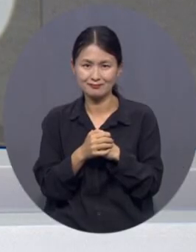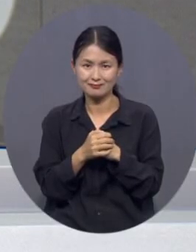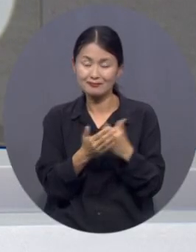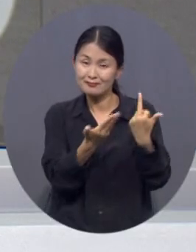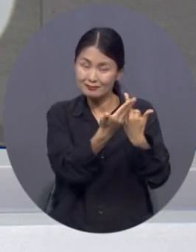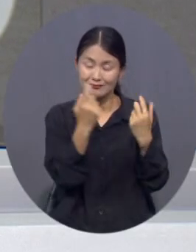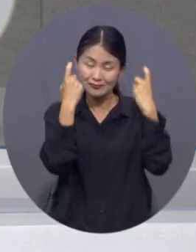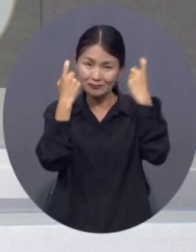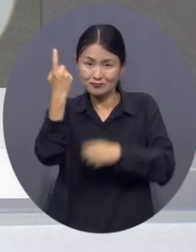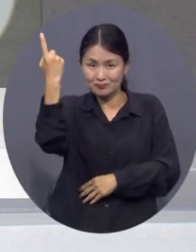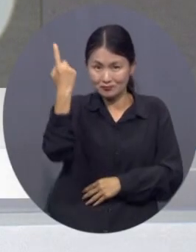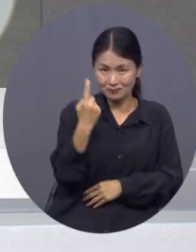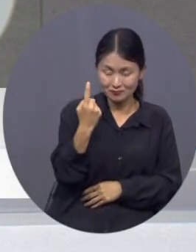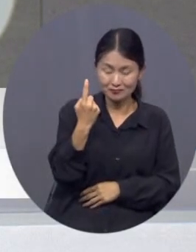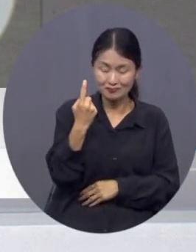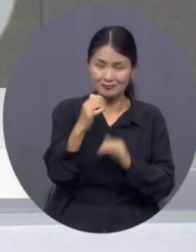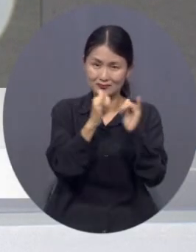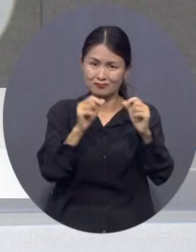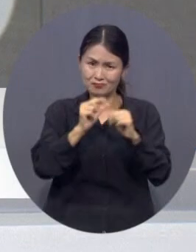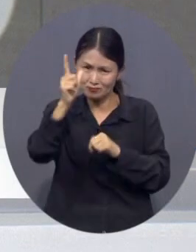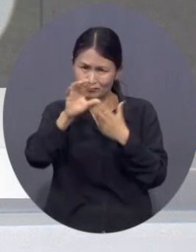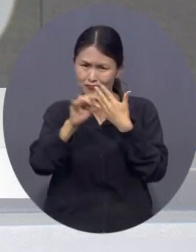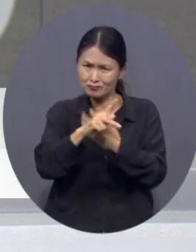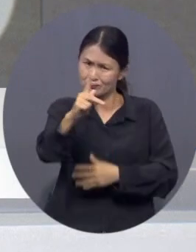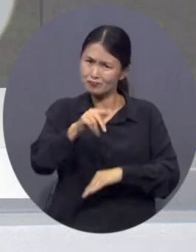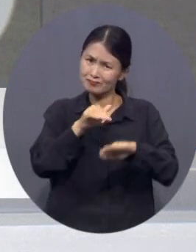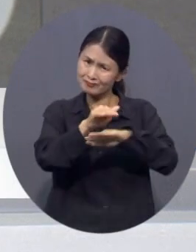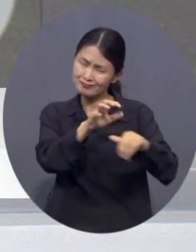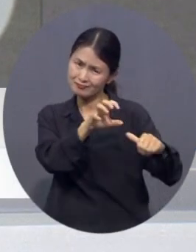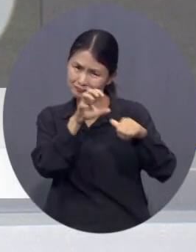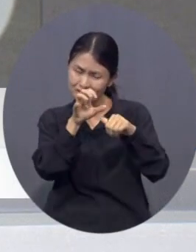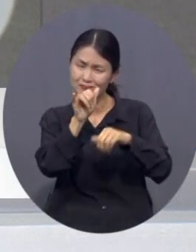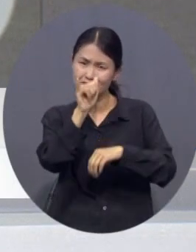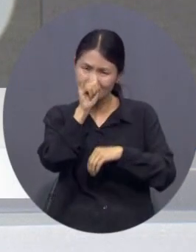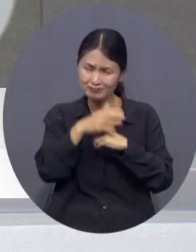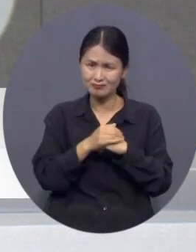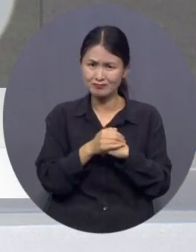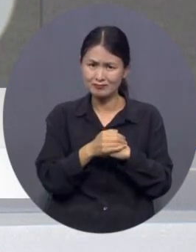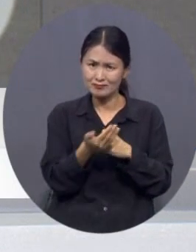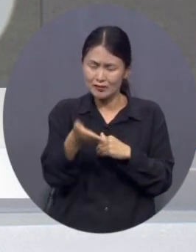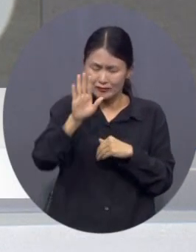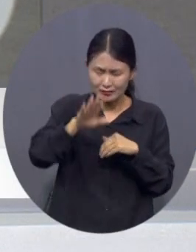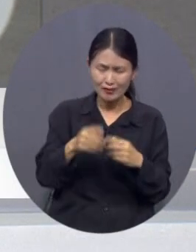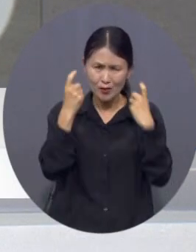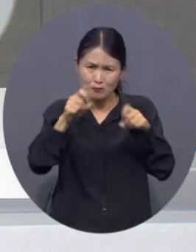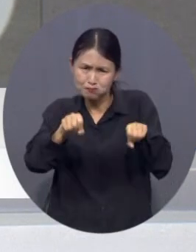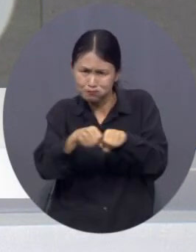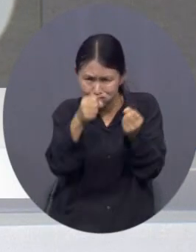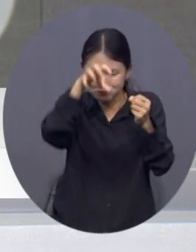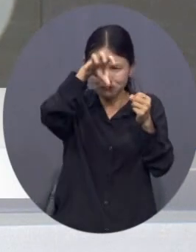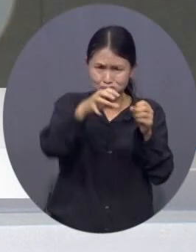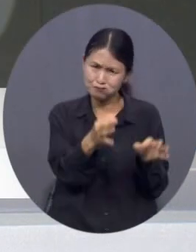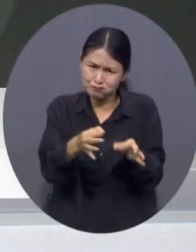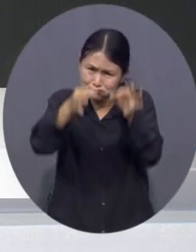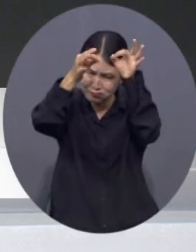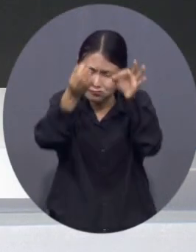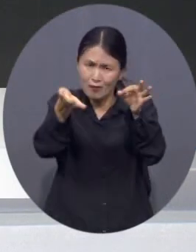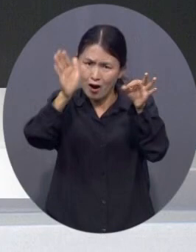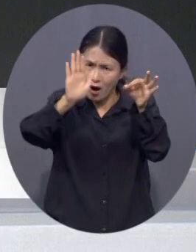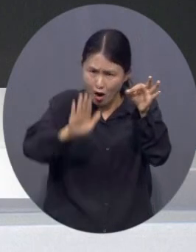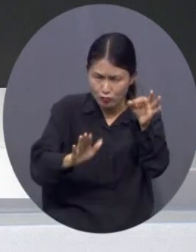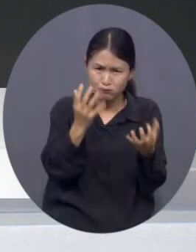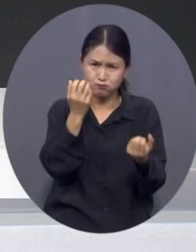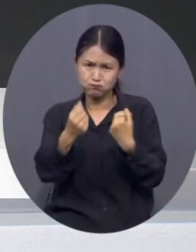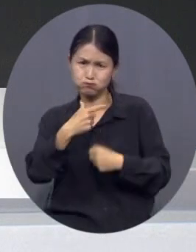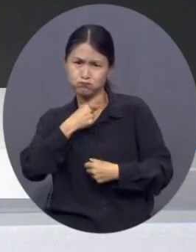제주로 여행으로는 관광객들 대부분은 렌터카를 이용하는데요. 성수기에 높은 요금에도 수요가 늘자 다른